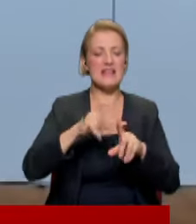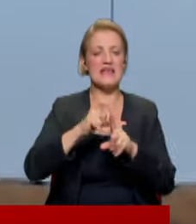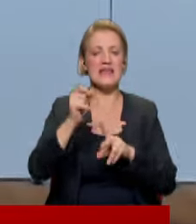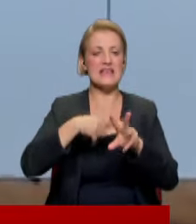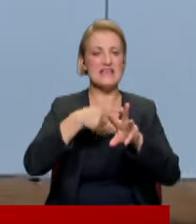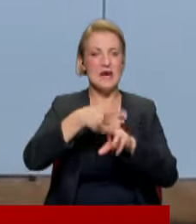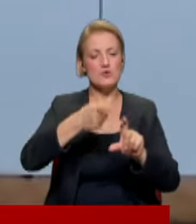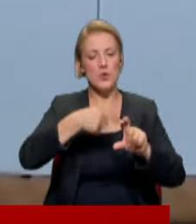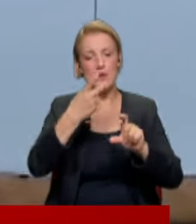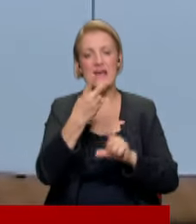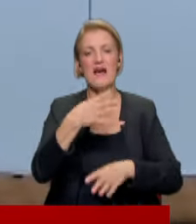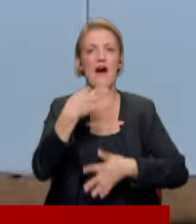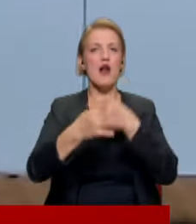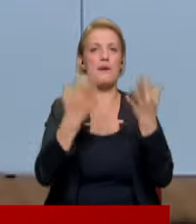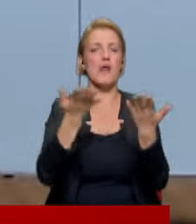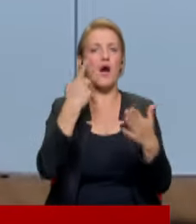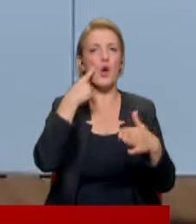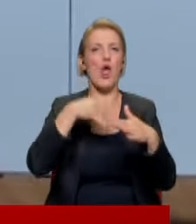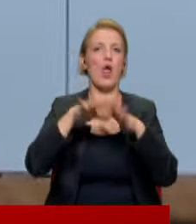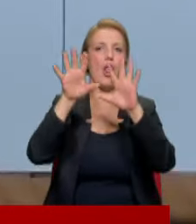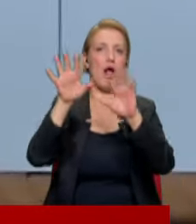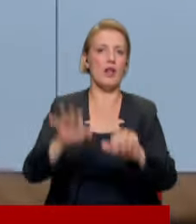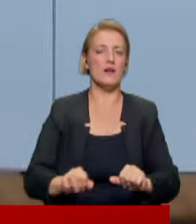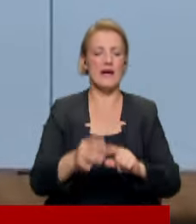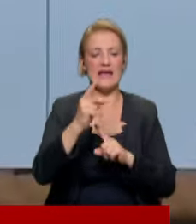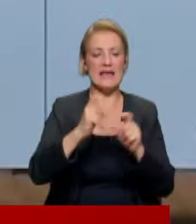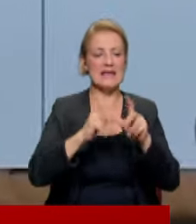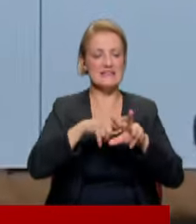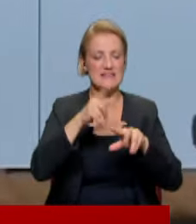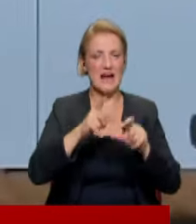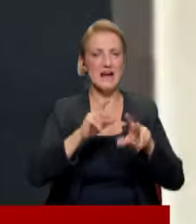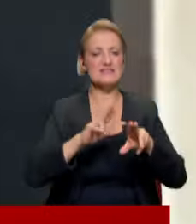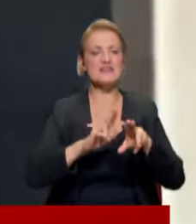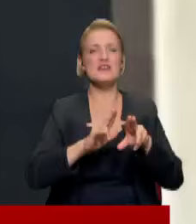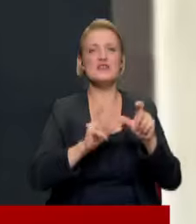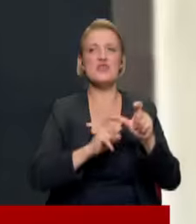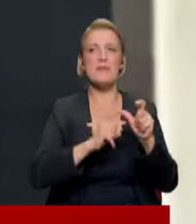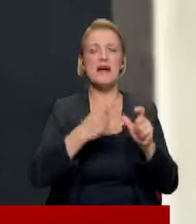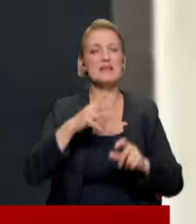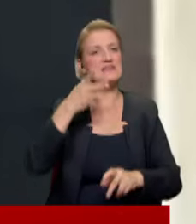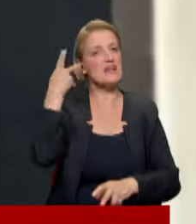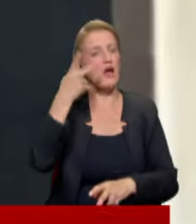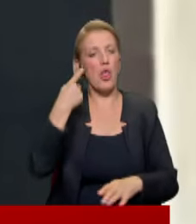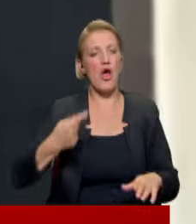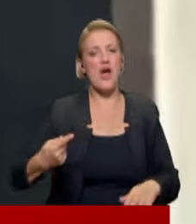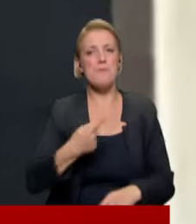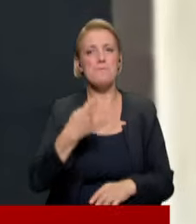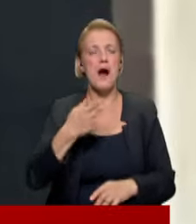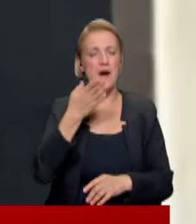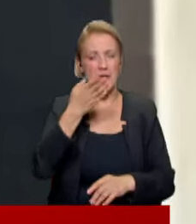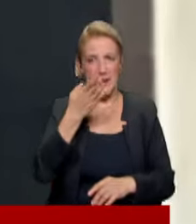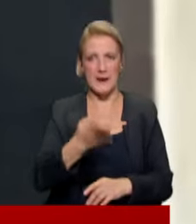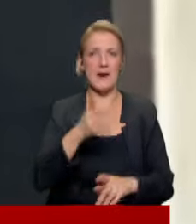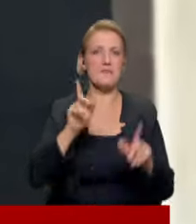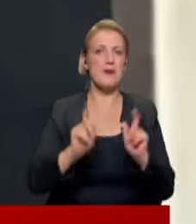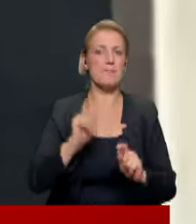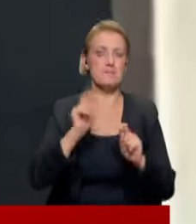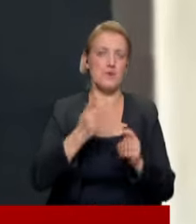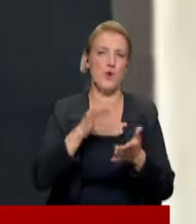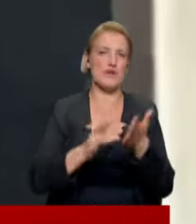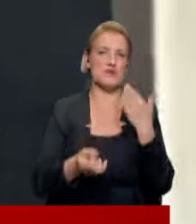sorg iki akraba daha gözaltına alındı İsa ve şın sahte ihbarlarla soruşturmanın seyrini değiştirdikleri iddia